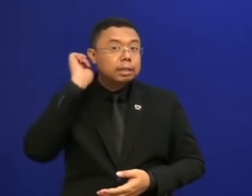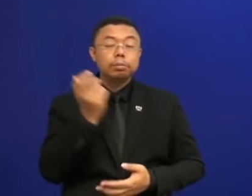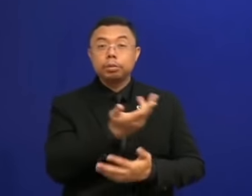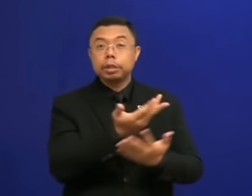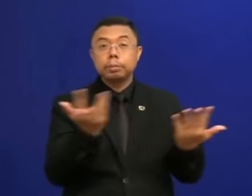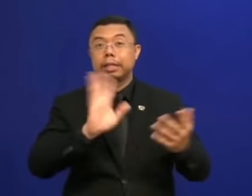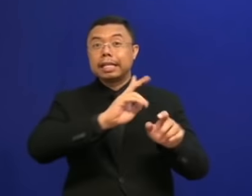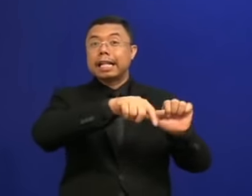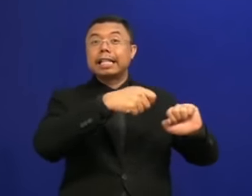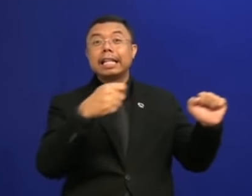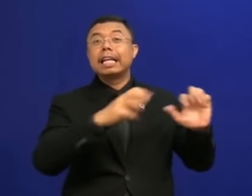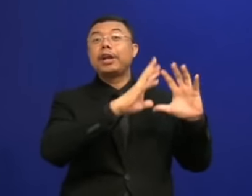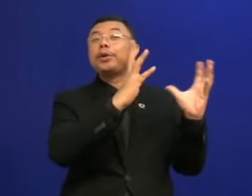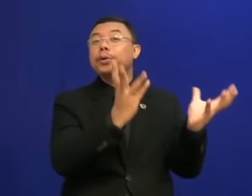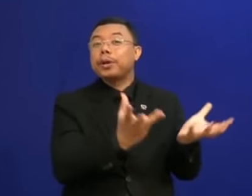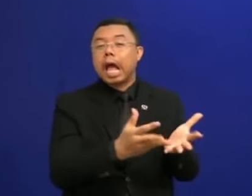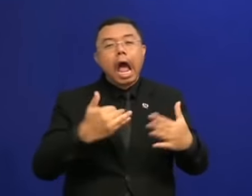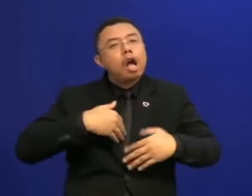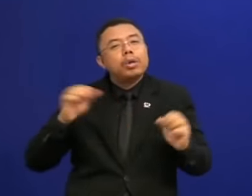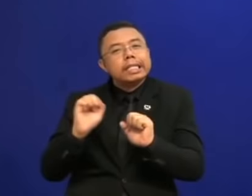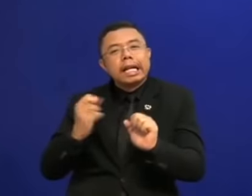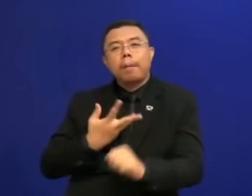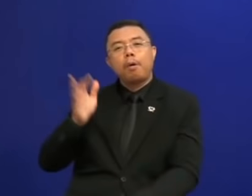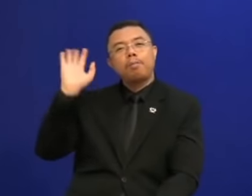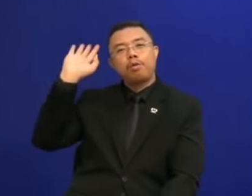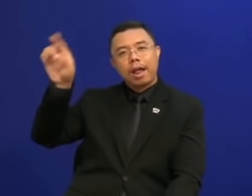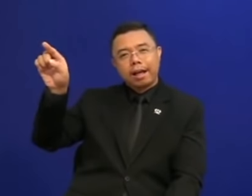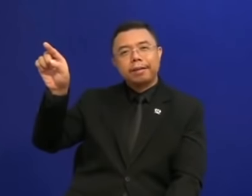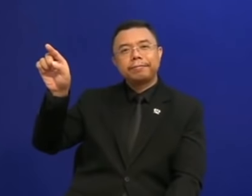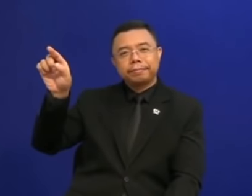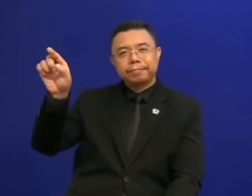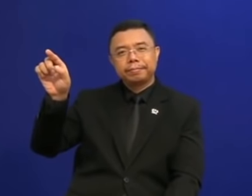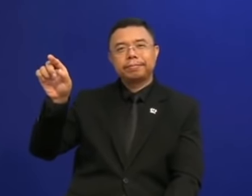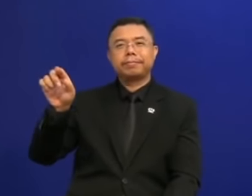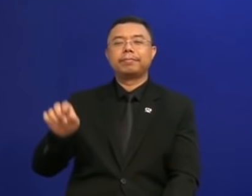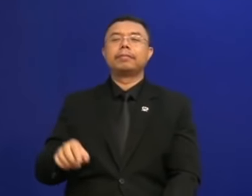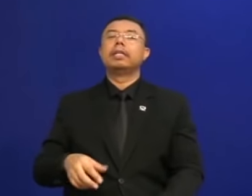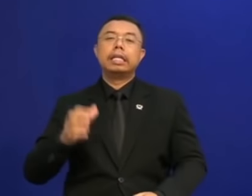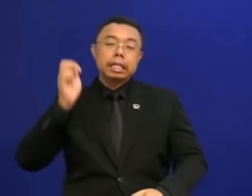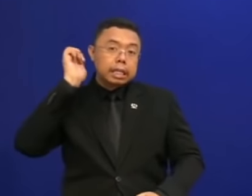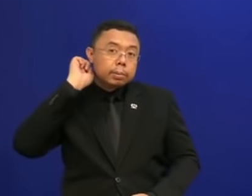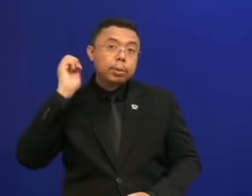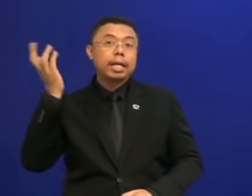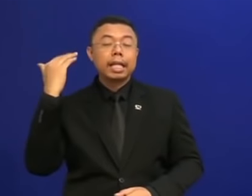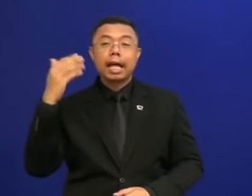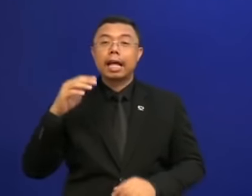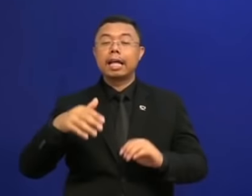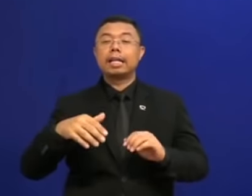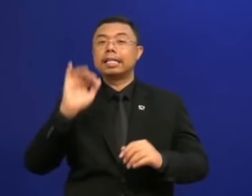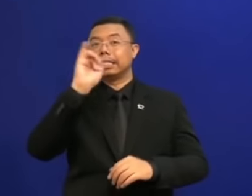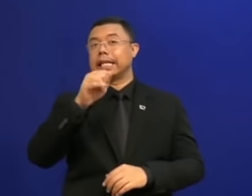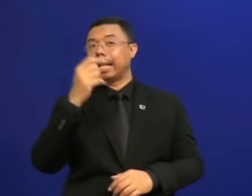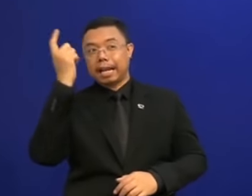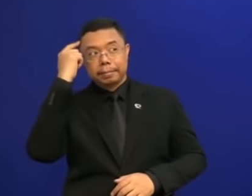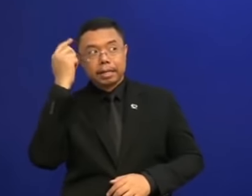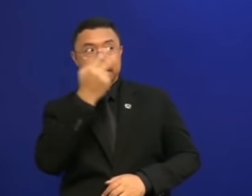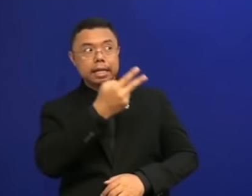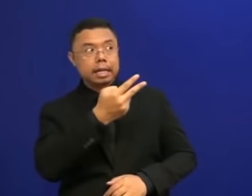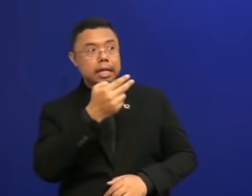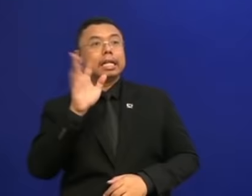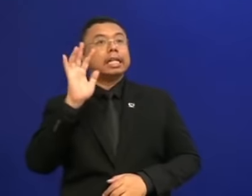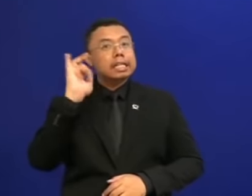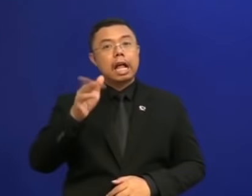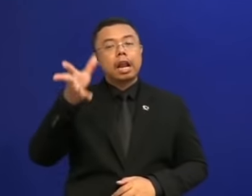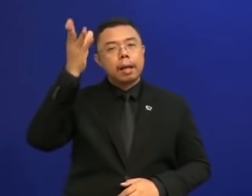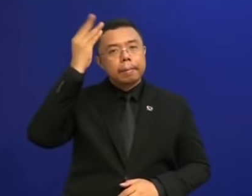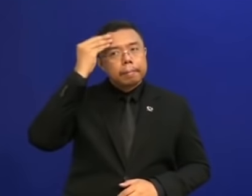ibu-ibu tidak terikat dengan dunia. Aku segera akan pulang. Ibu yang tadi salah menilai, salah